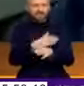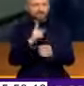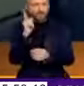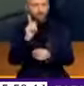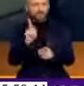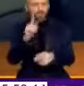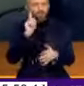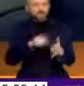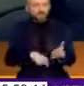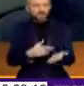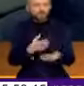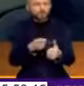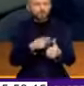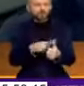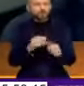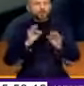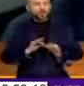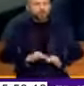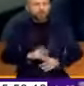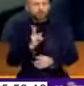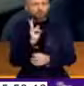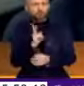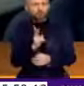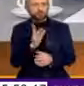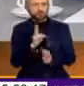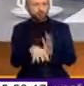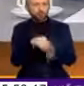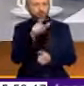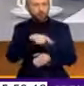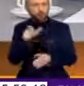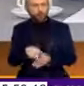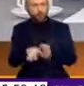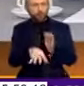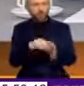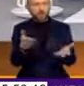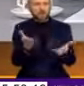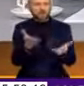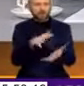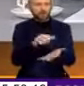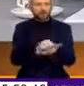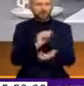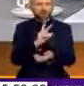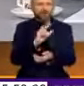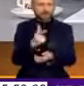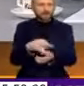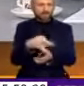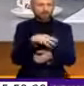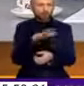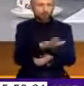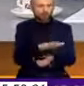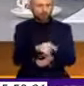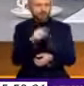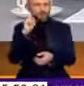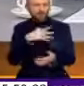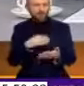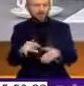Ви повірте, ну, по-перше, чиновник, якого обрали люди, обрали якимось там займатися ЖКХ з району, він, по-перше,